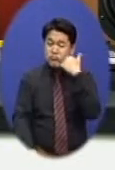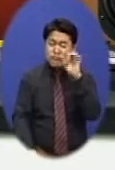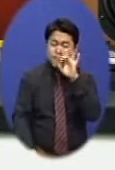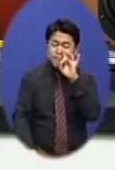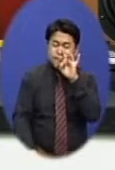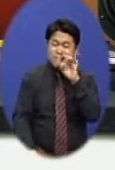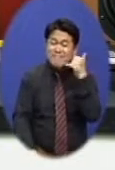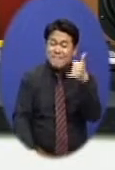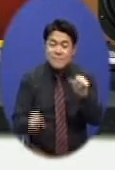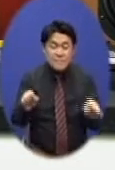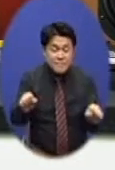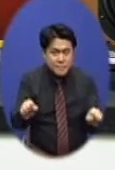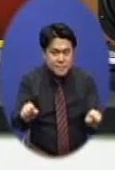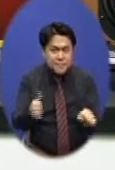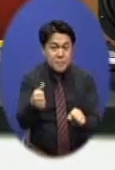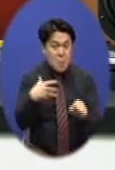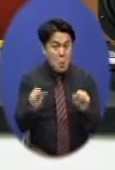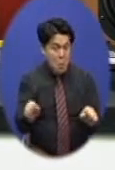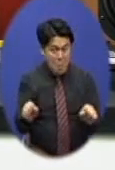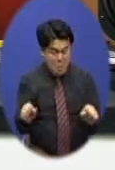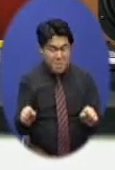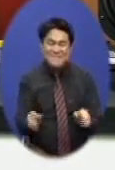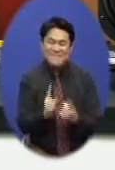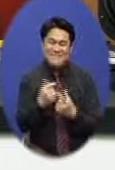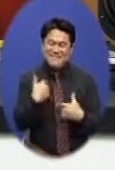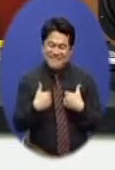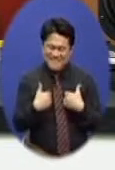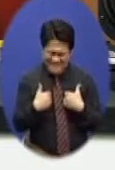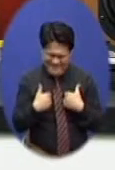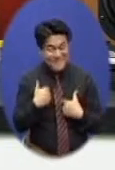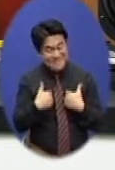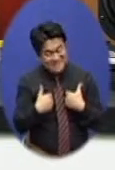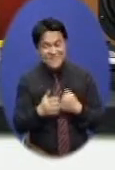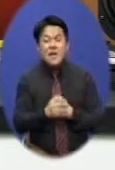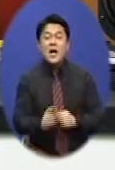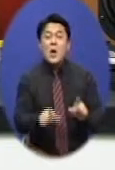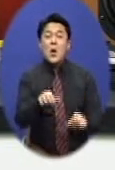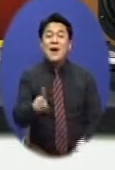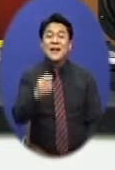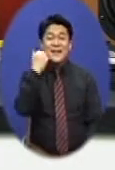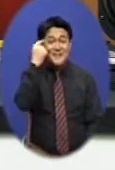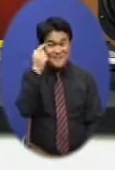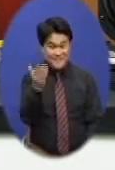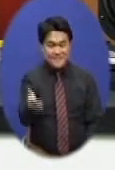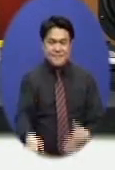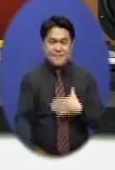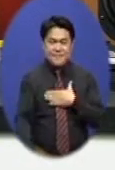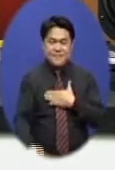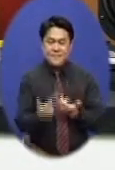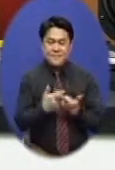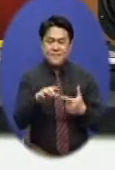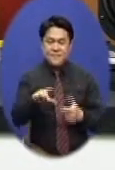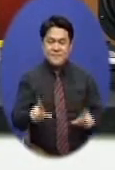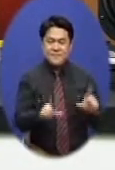궁금합니다. 네. 안녕하세요. 안녕하세요. 네, 반갑습니다. 네, 반갑습니다. 네. 네, 어디에 사시는 누구세요? 부산에